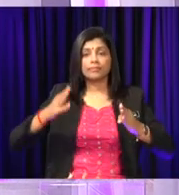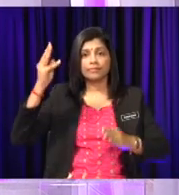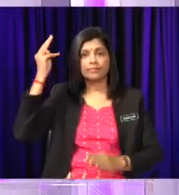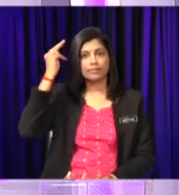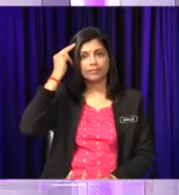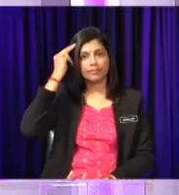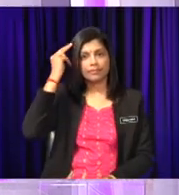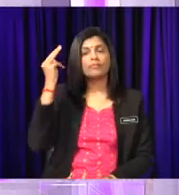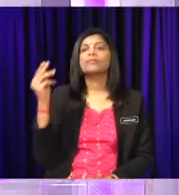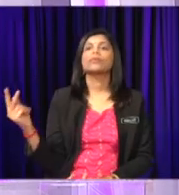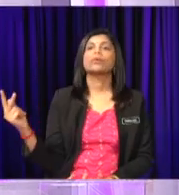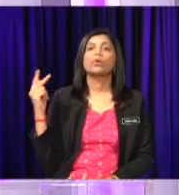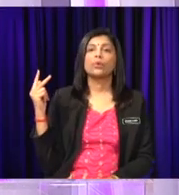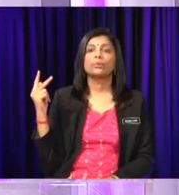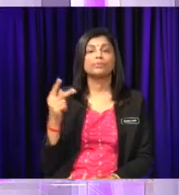alam